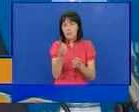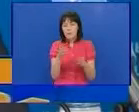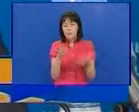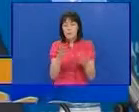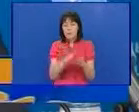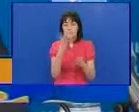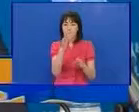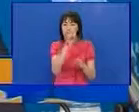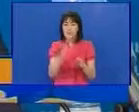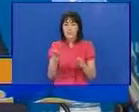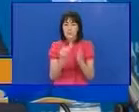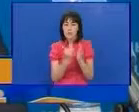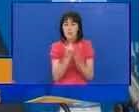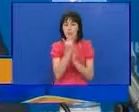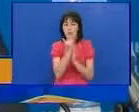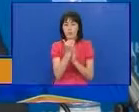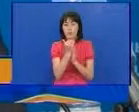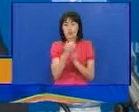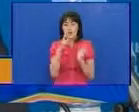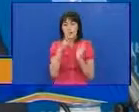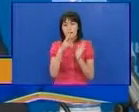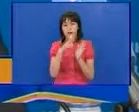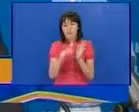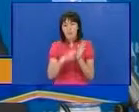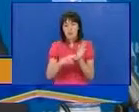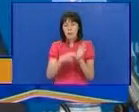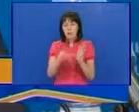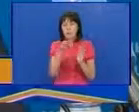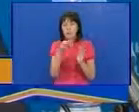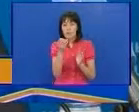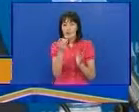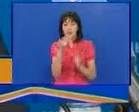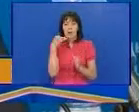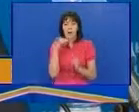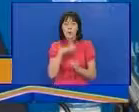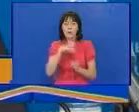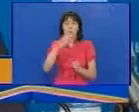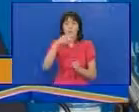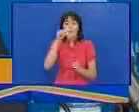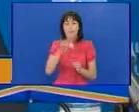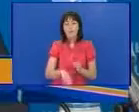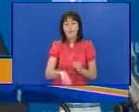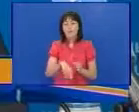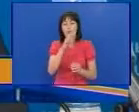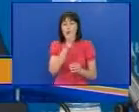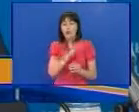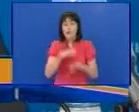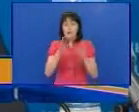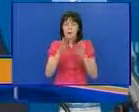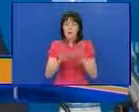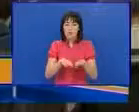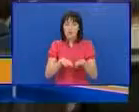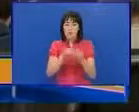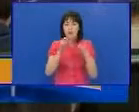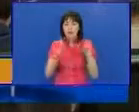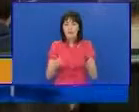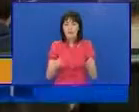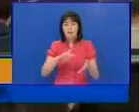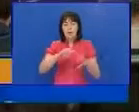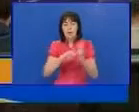есеге жоғары, 800 миллиардтан астам 20 мыңға жуық жұмыс орны қосылады деген жоспарымыз бар.